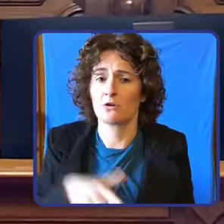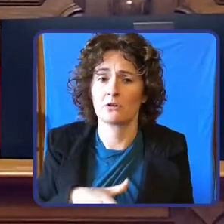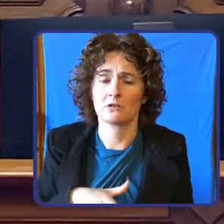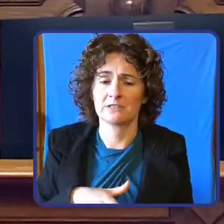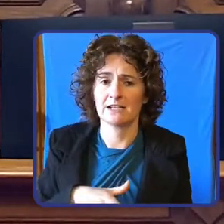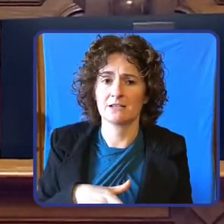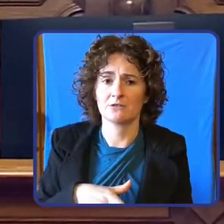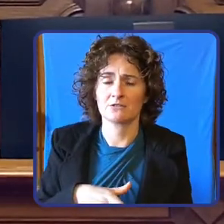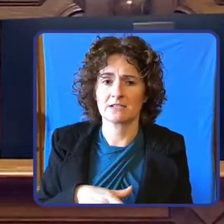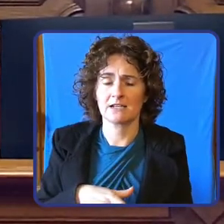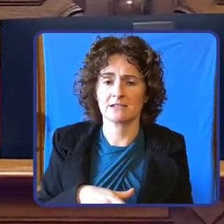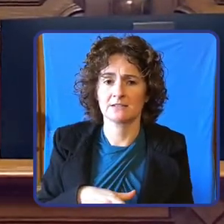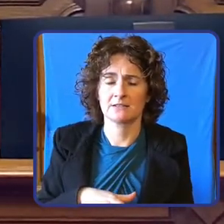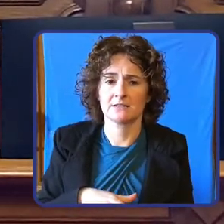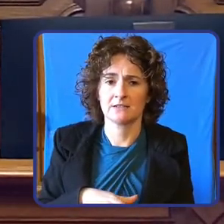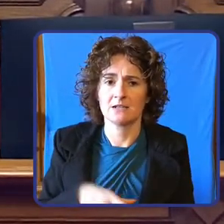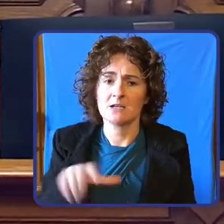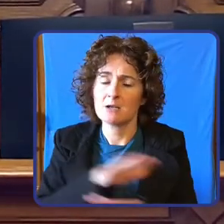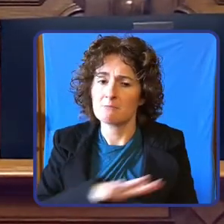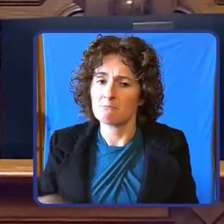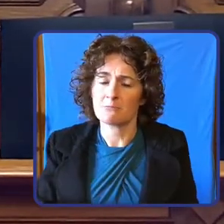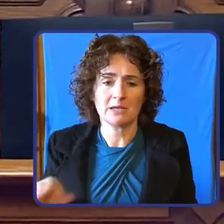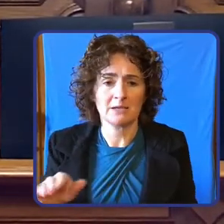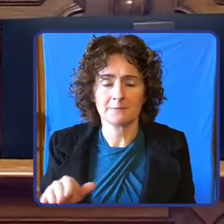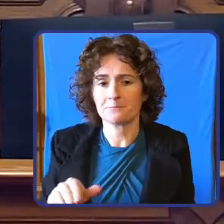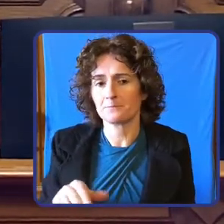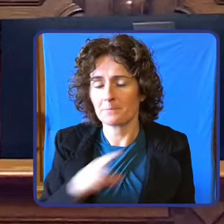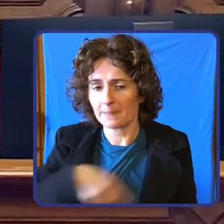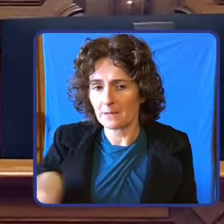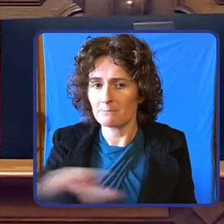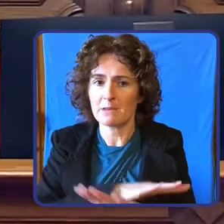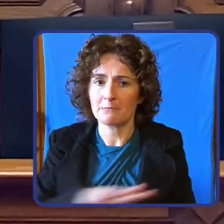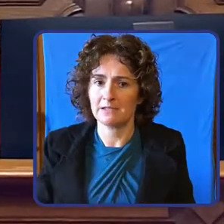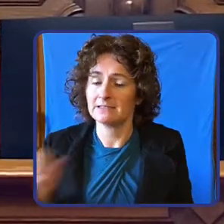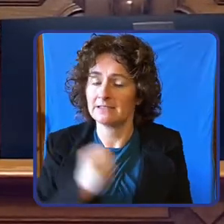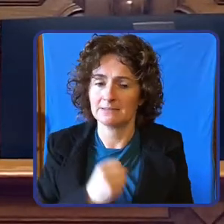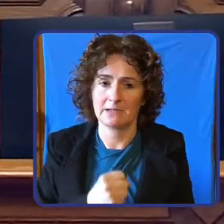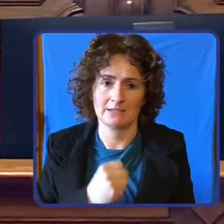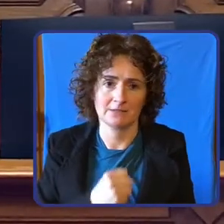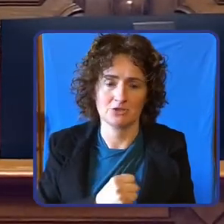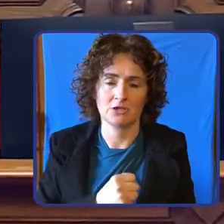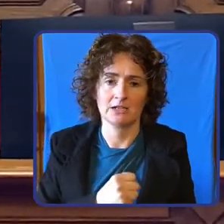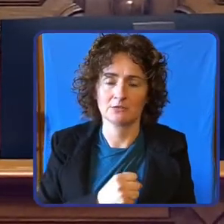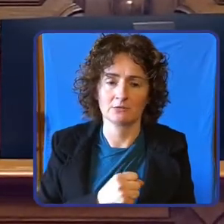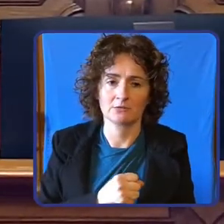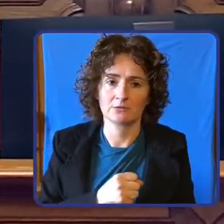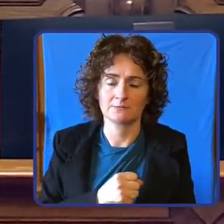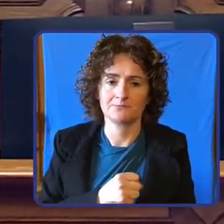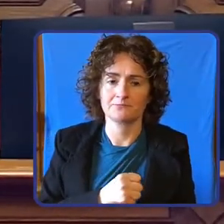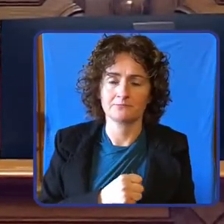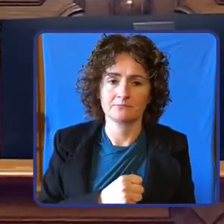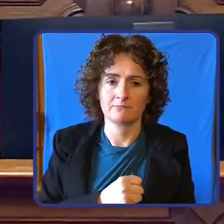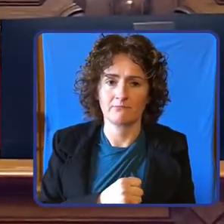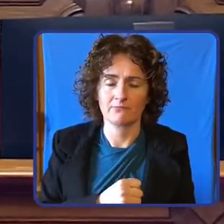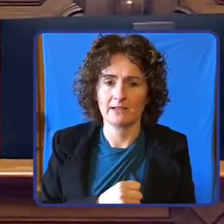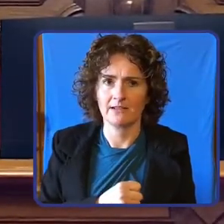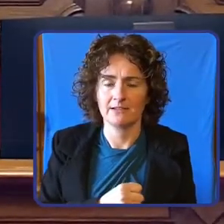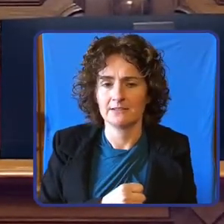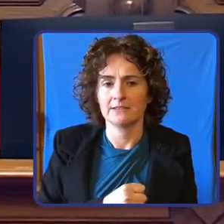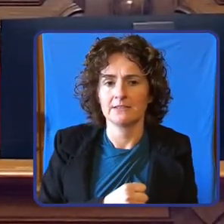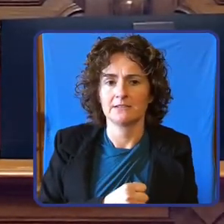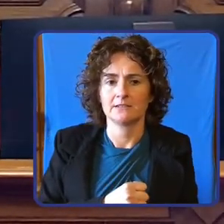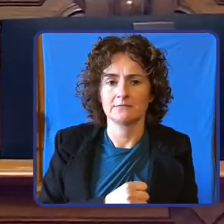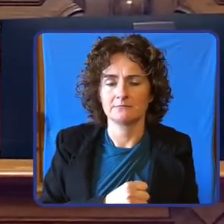más akadályozta meg a McDonald's megépítését. Valaki, aki ezt évtizedek óta teszi. Jó? De mondom, lehet ezt